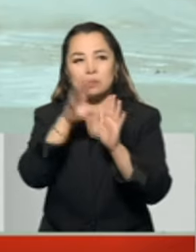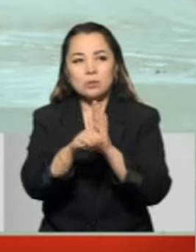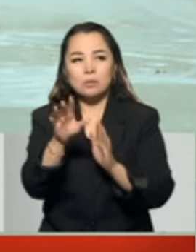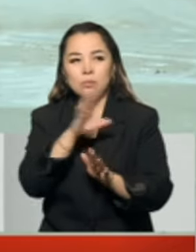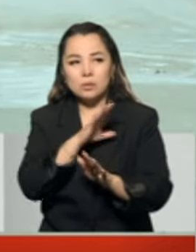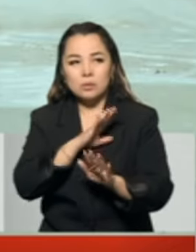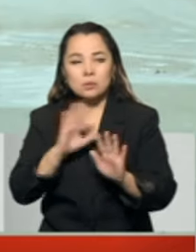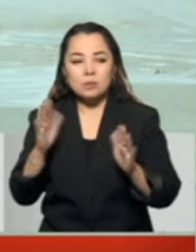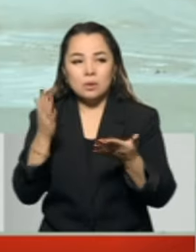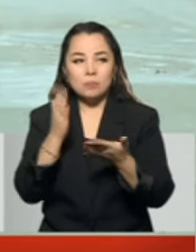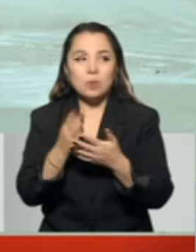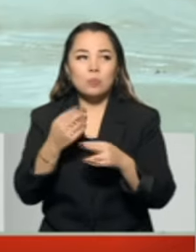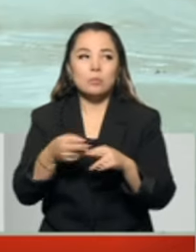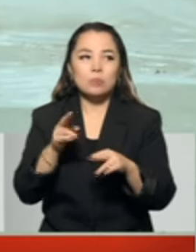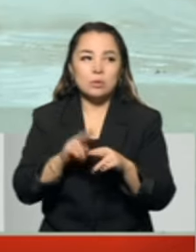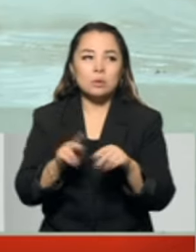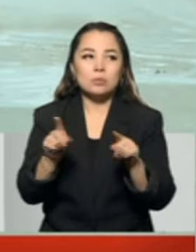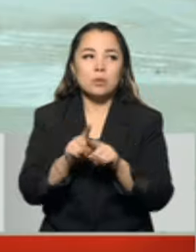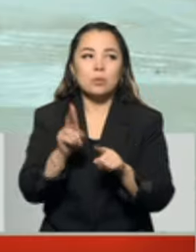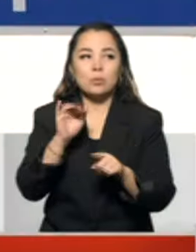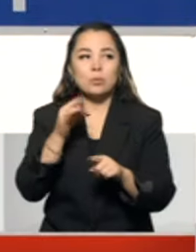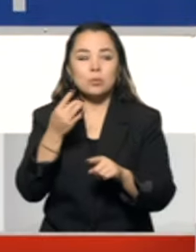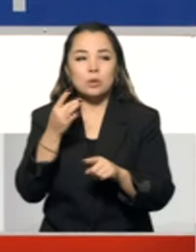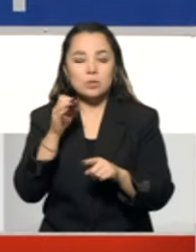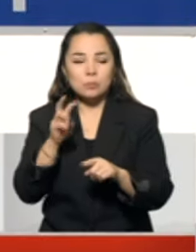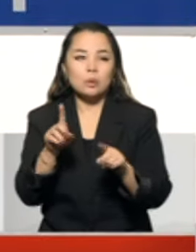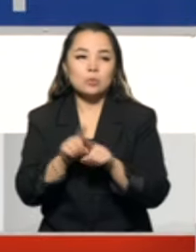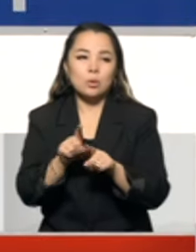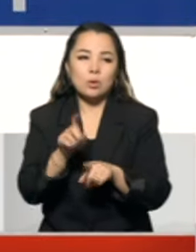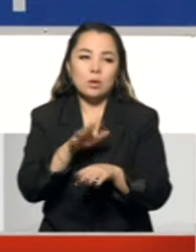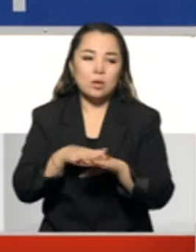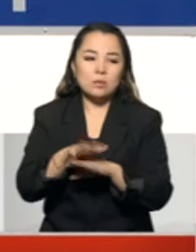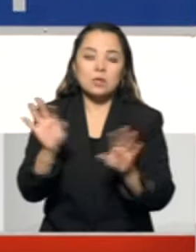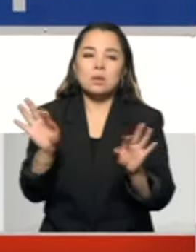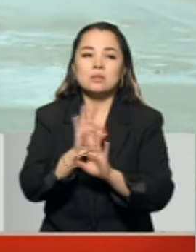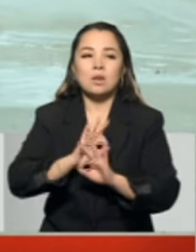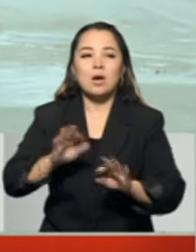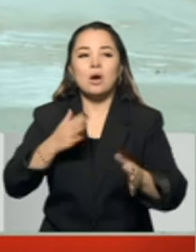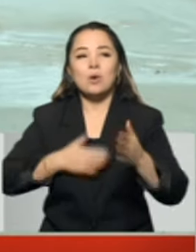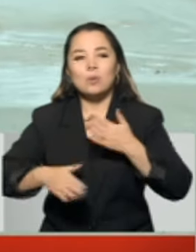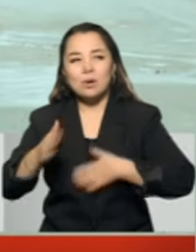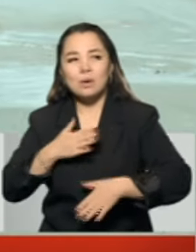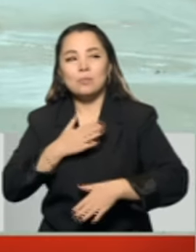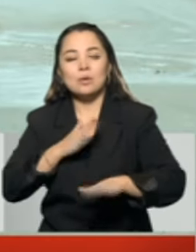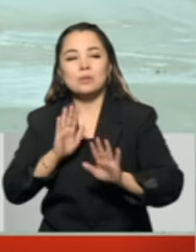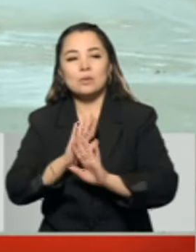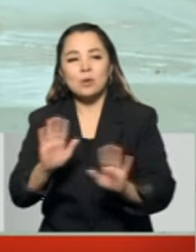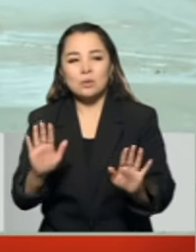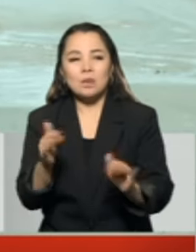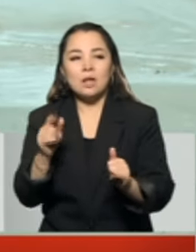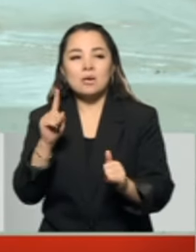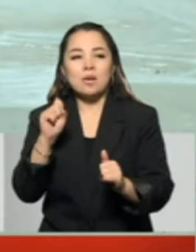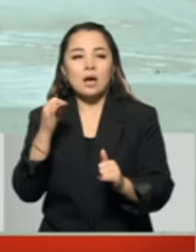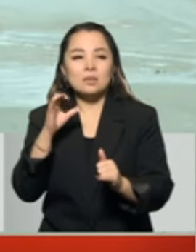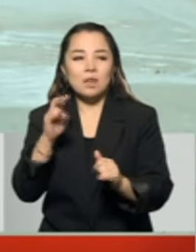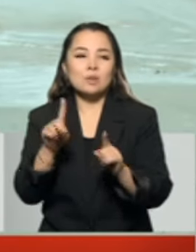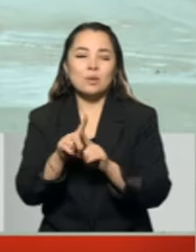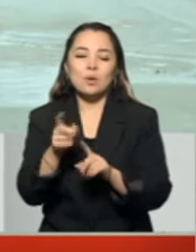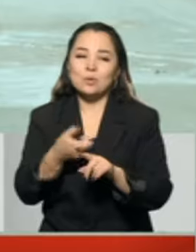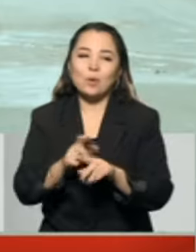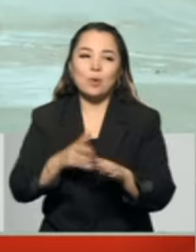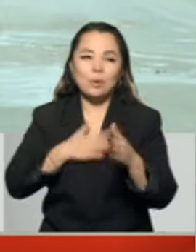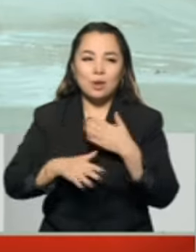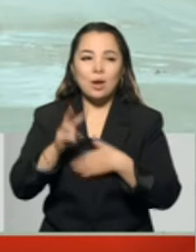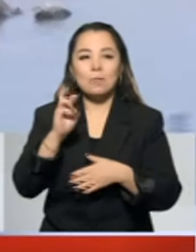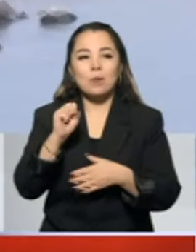болды. Сондықтан бұл біздің Күршім ауданының тұрғындары үшін керемет қуаныш. Біз ғана емес, Зайсан да қуанып жатыр,